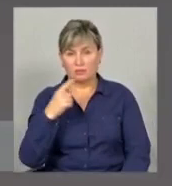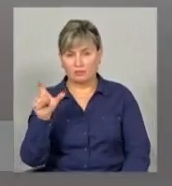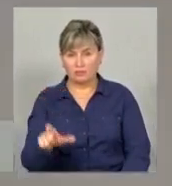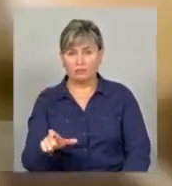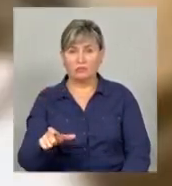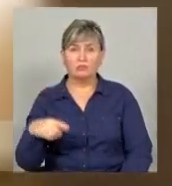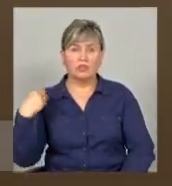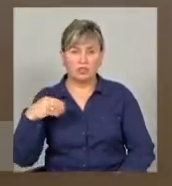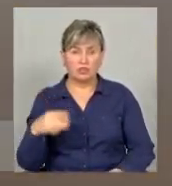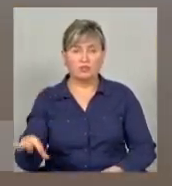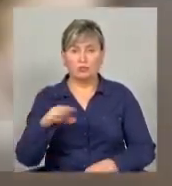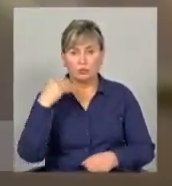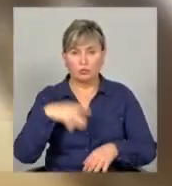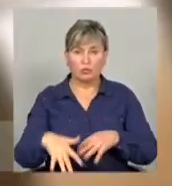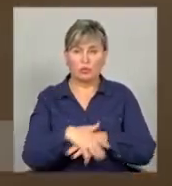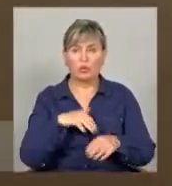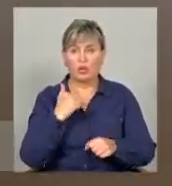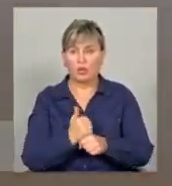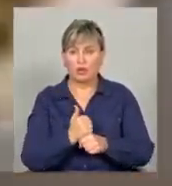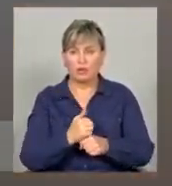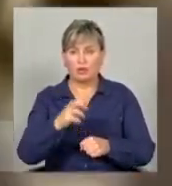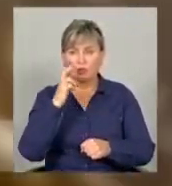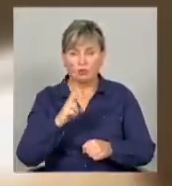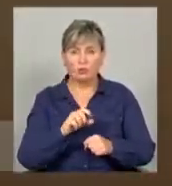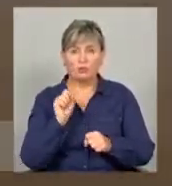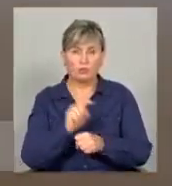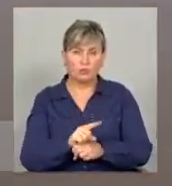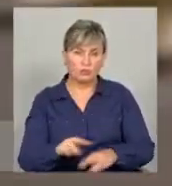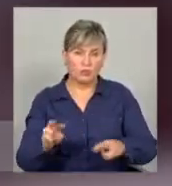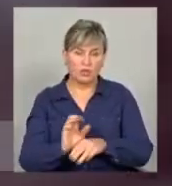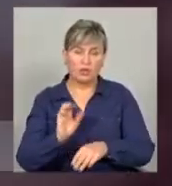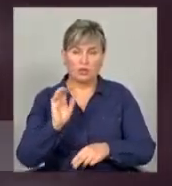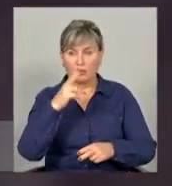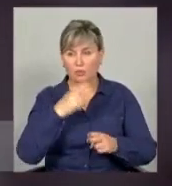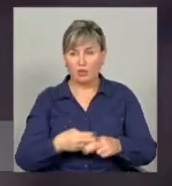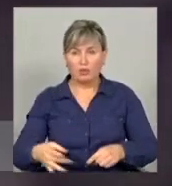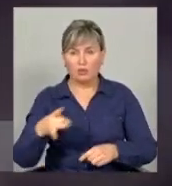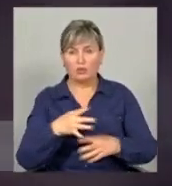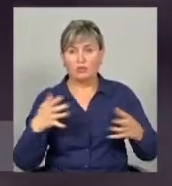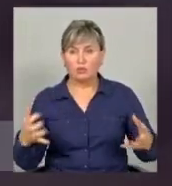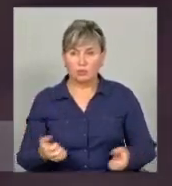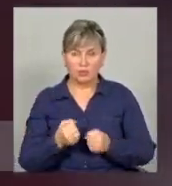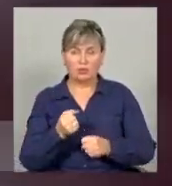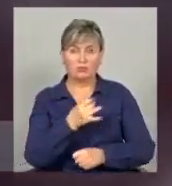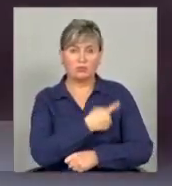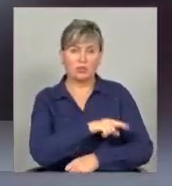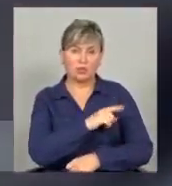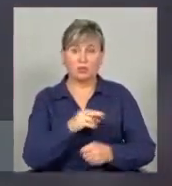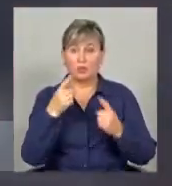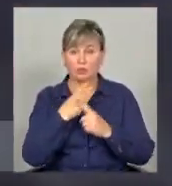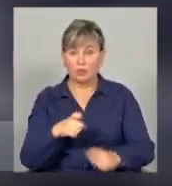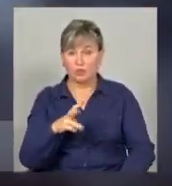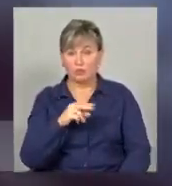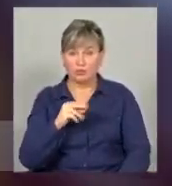Эрдогану и всему турецкому народу. Глава государства поручил правительству экстренно отправить в Братскую республику спасателей и медиков. По информации